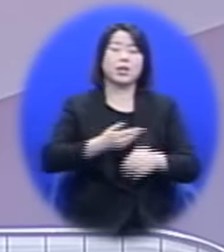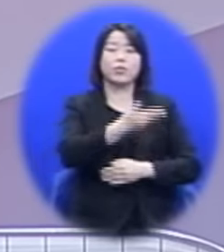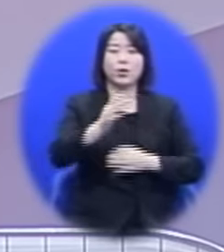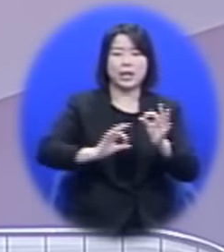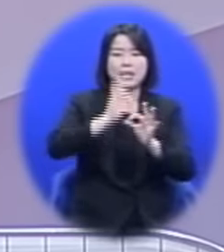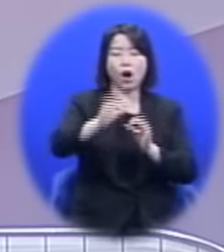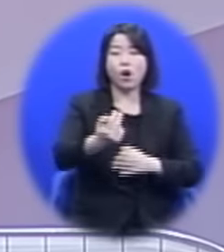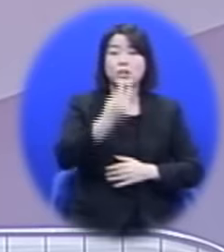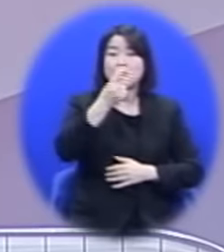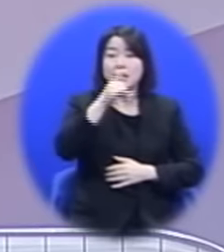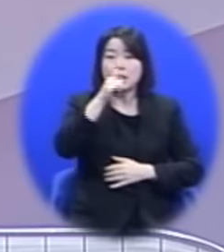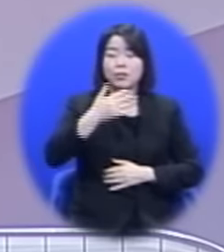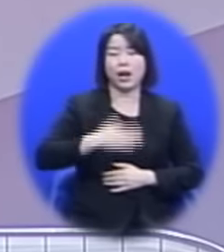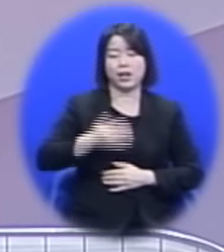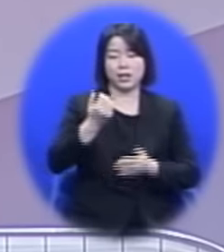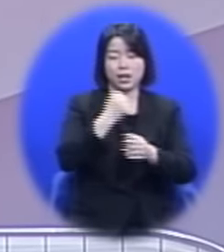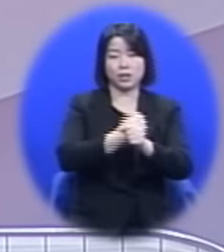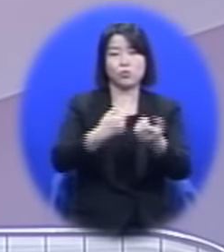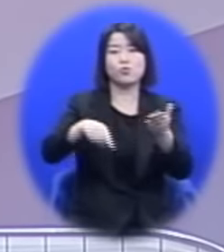있음을 알게 하려 함이라.